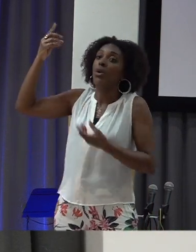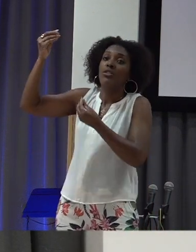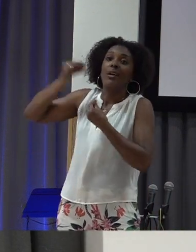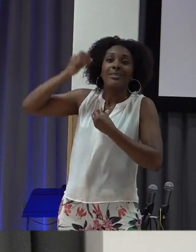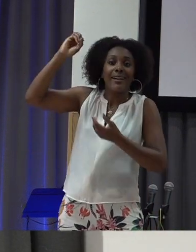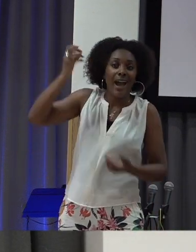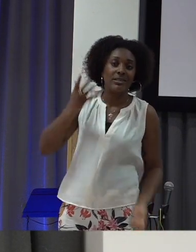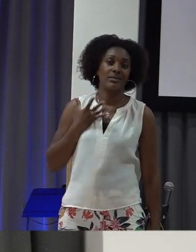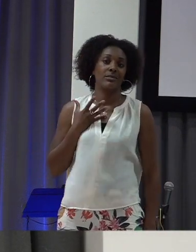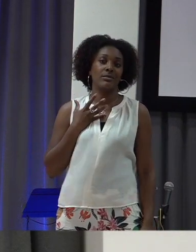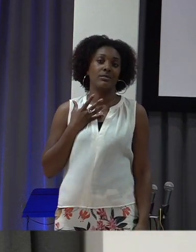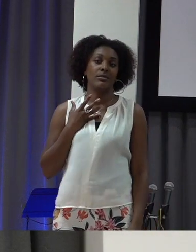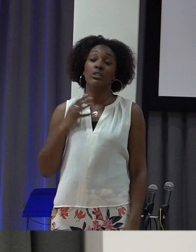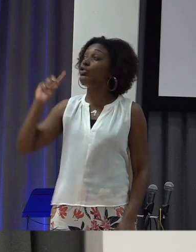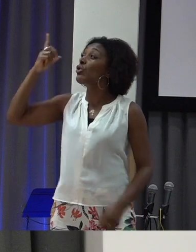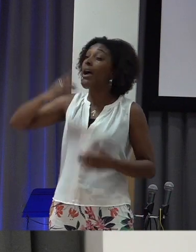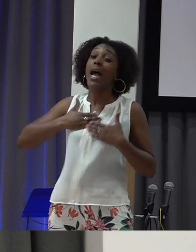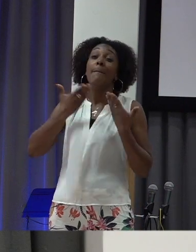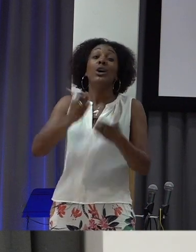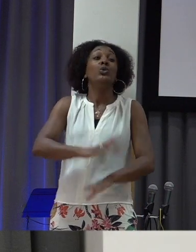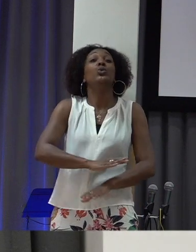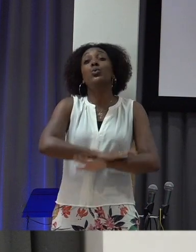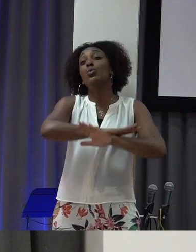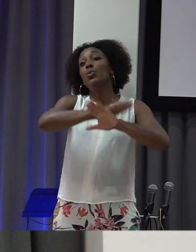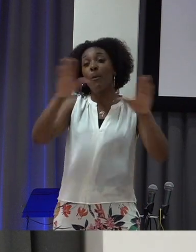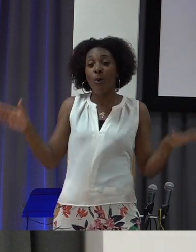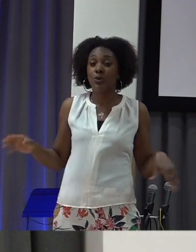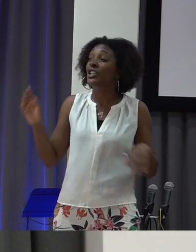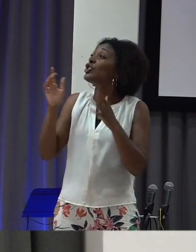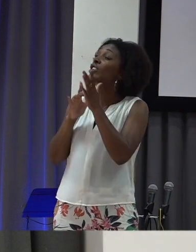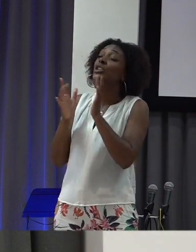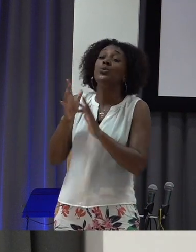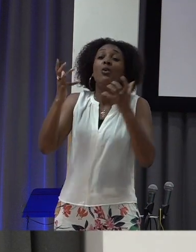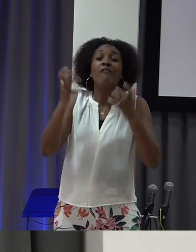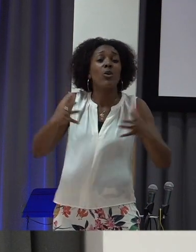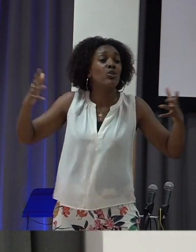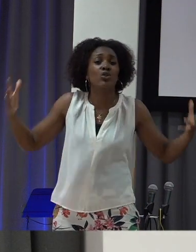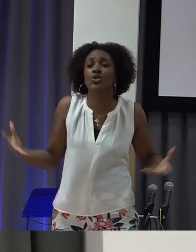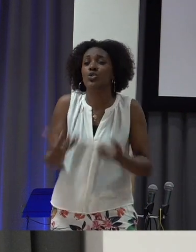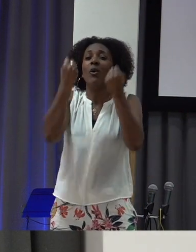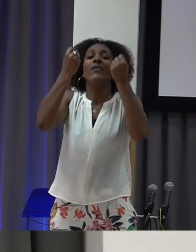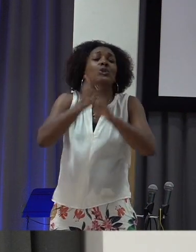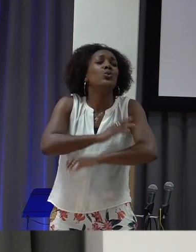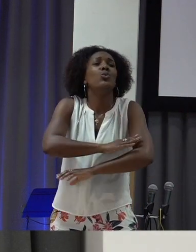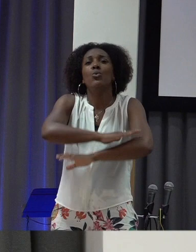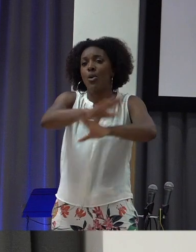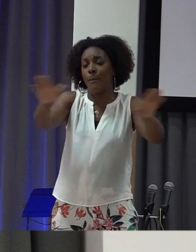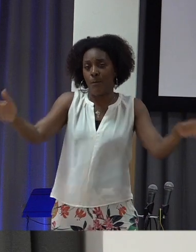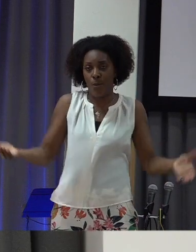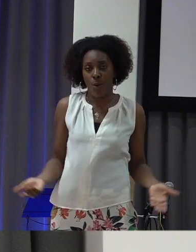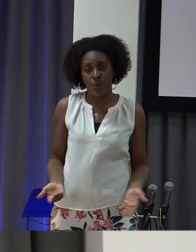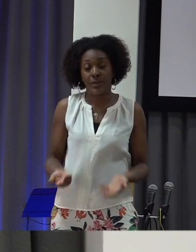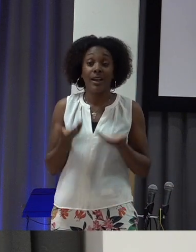aussi tous aimés de Dieu, tous appelés au salut par Jésus-Christ. C'est l'épître de Jacques qui le dit. Et si